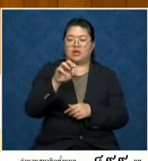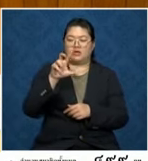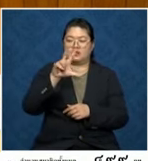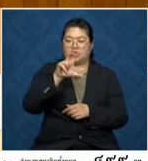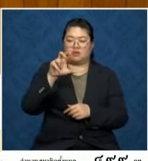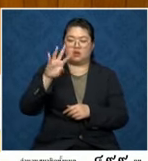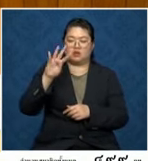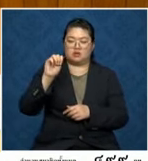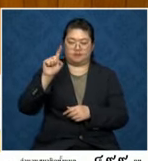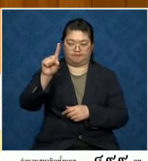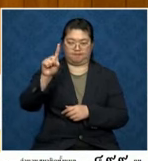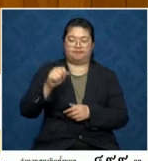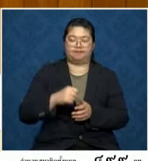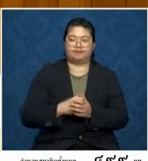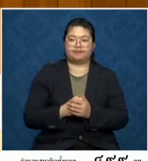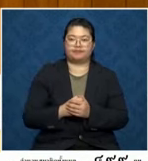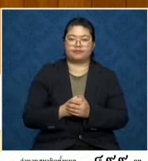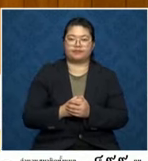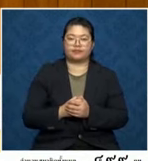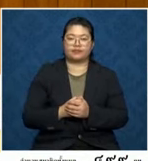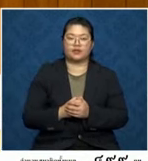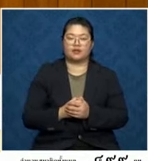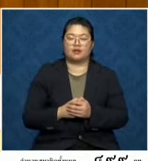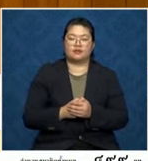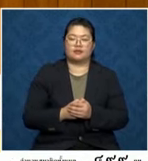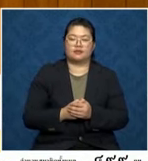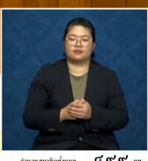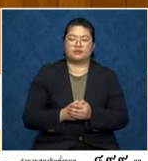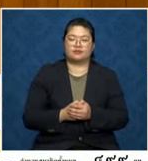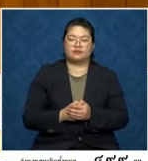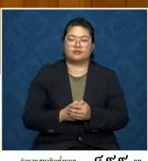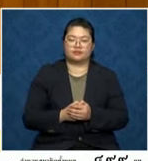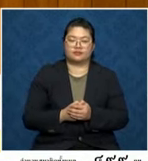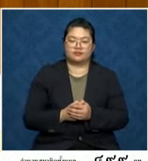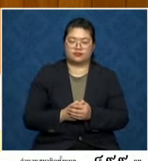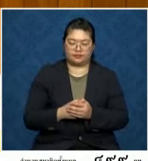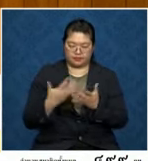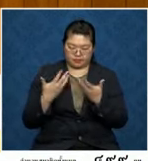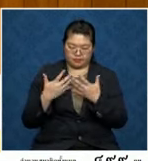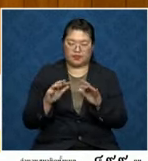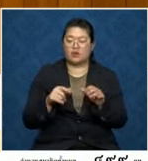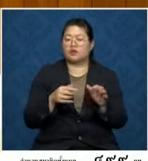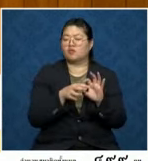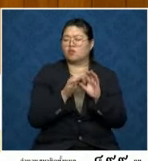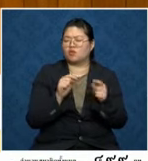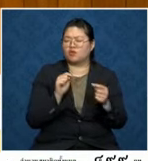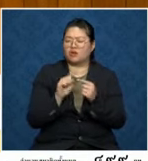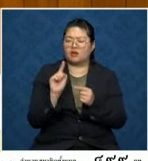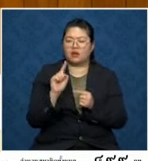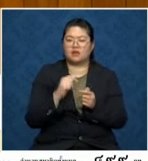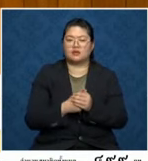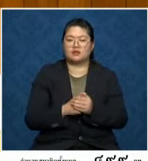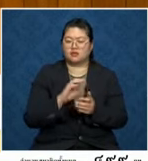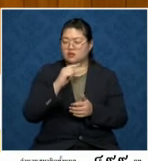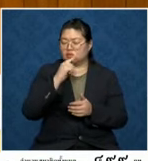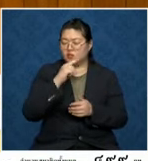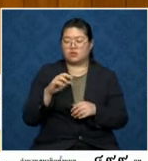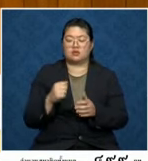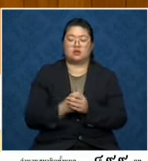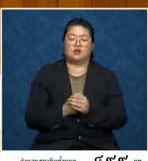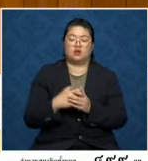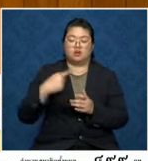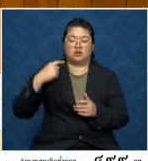341ครับมีหลายท่านเป็นห่วงว่าคดีที่จำหน่ายออกไป